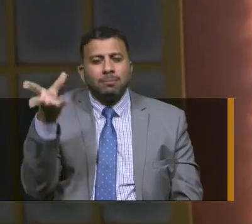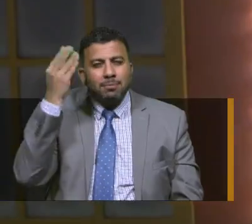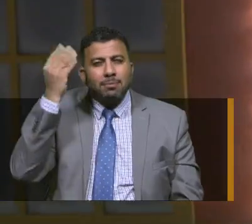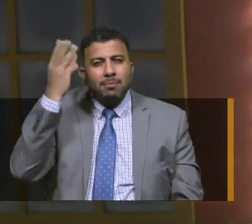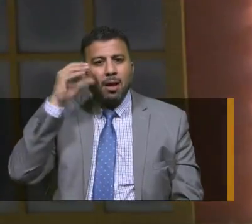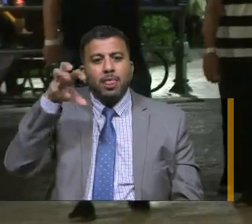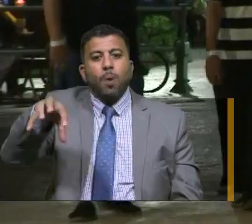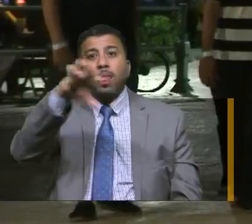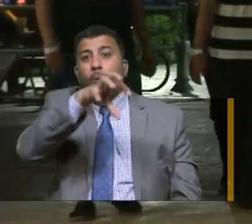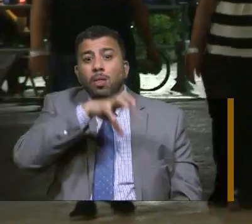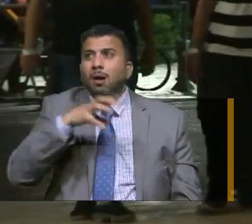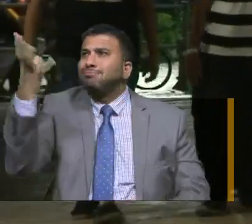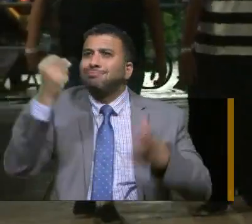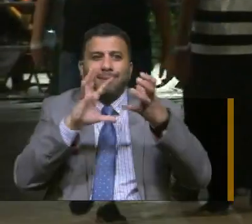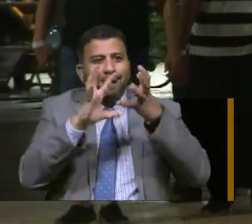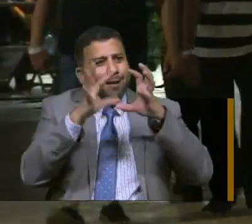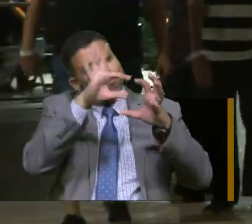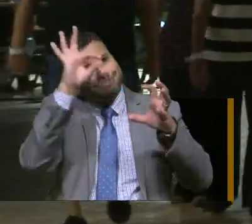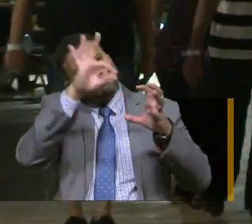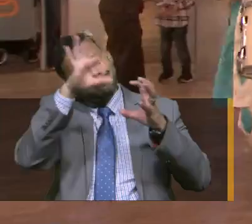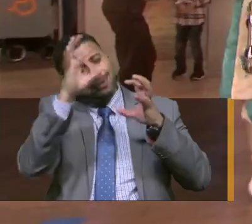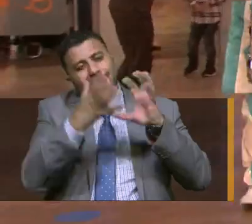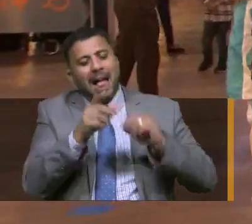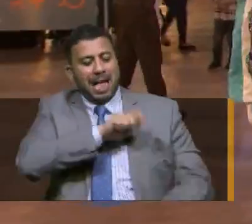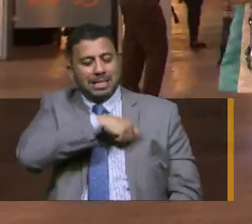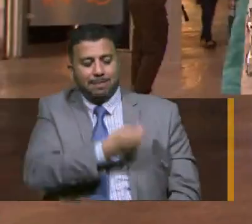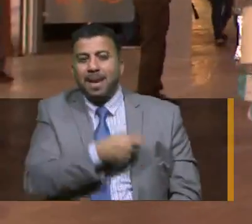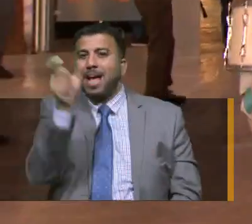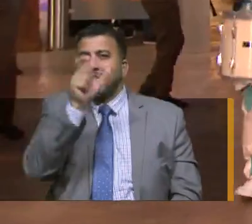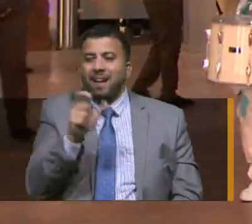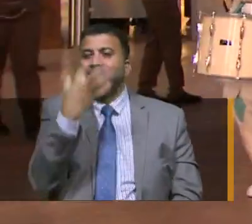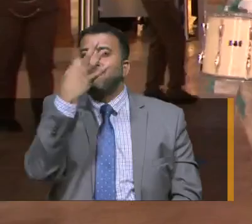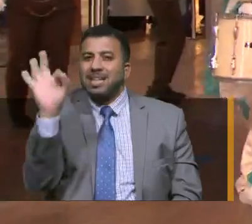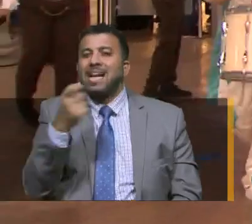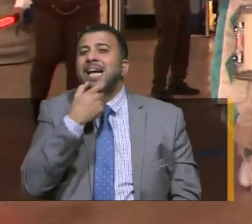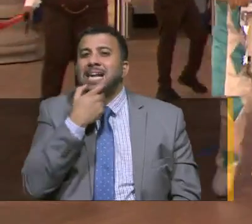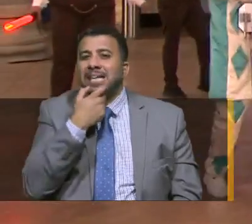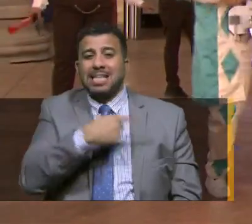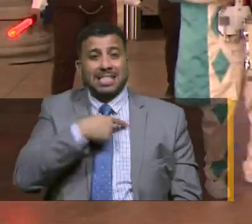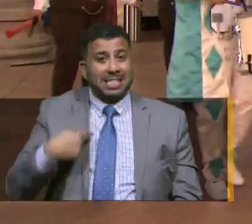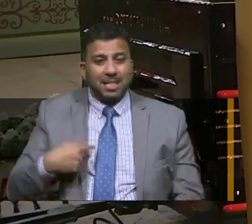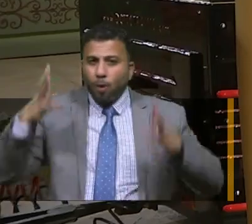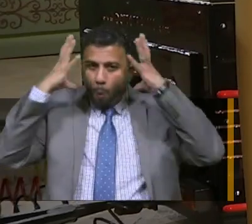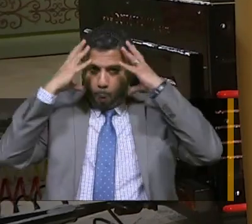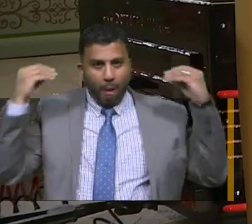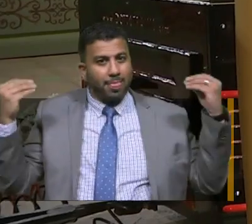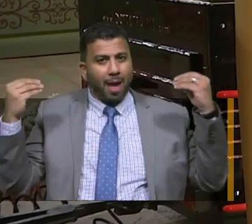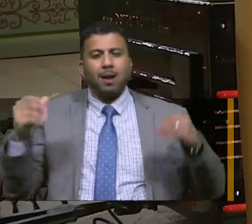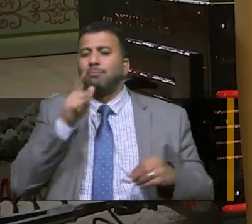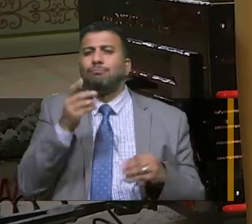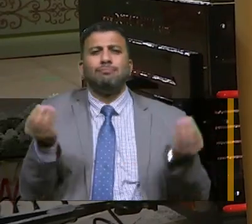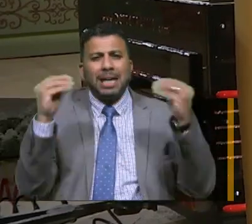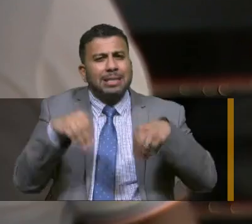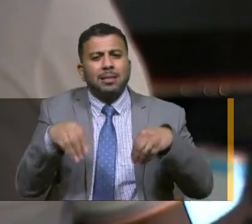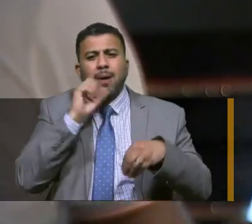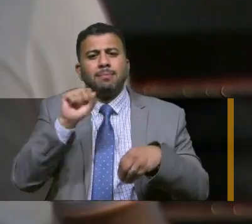دول مختلفة حول العالم، منها إسبانيا وإيطاليا وفرنسا وبريطانيا والصين وهولندا، بالإضافة إلى